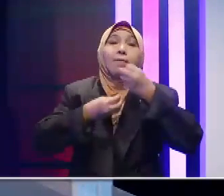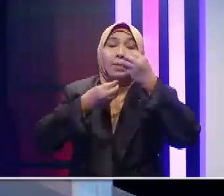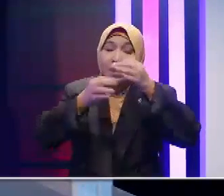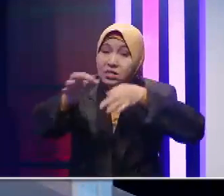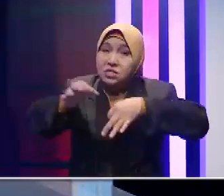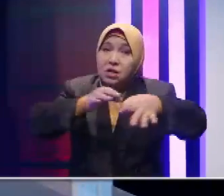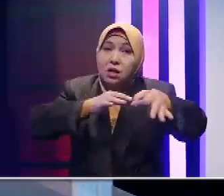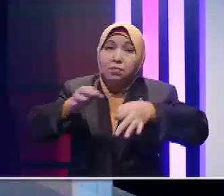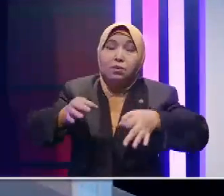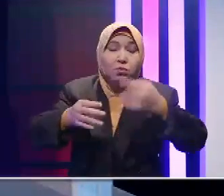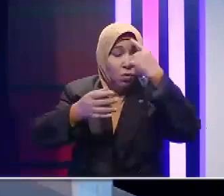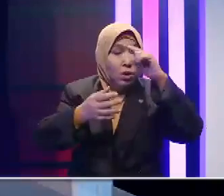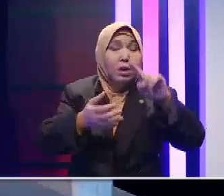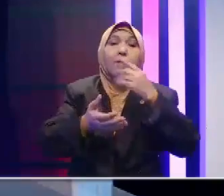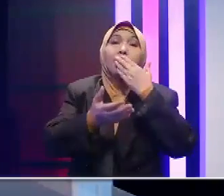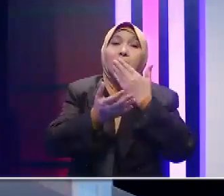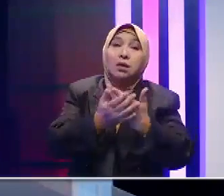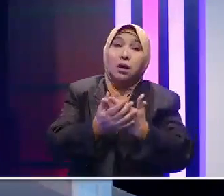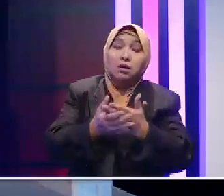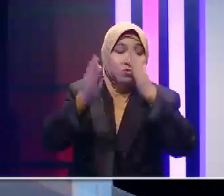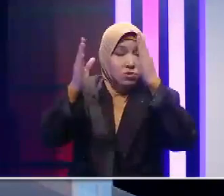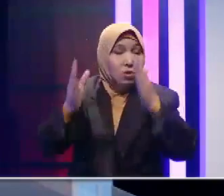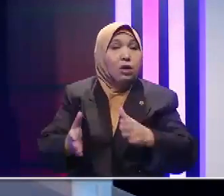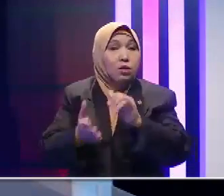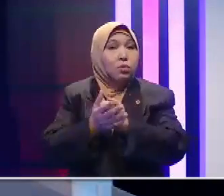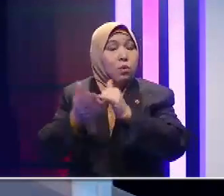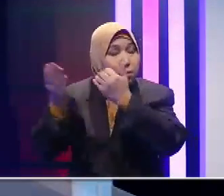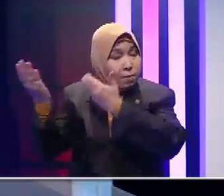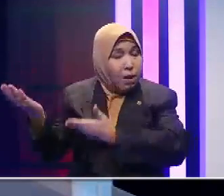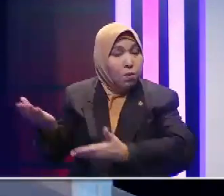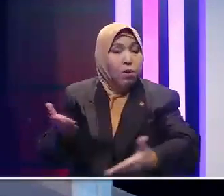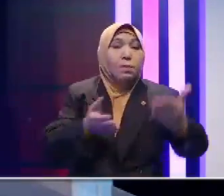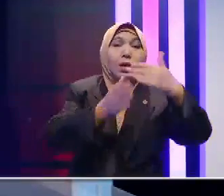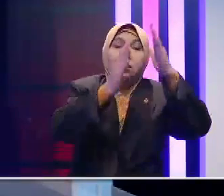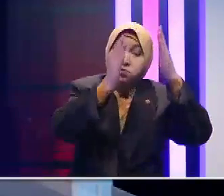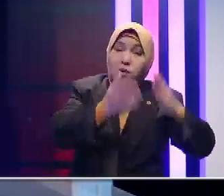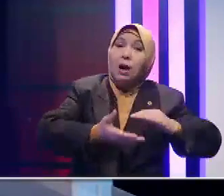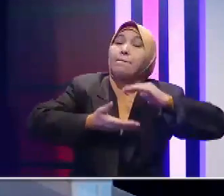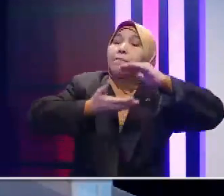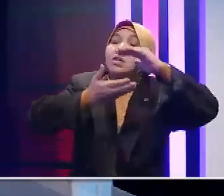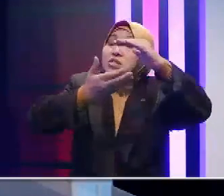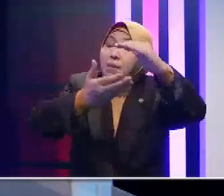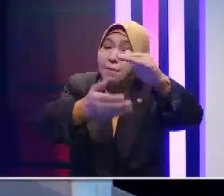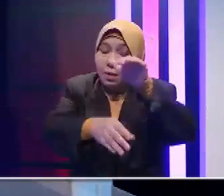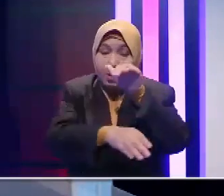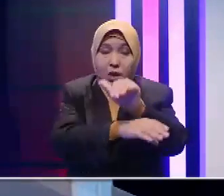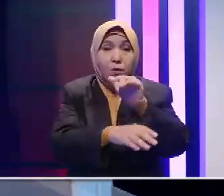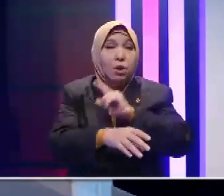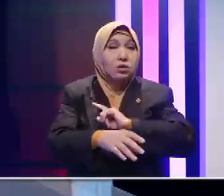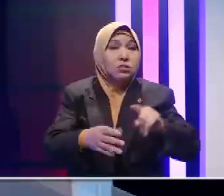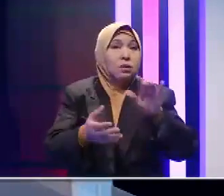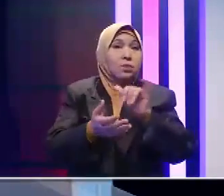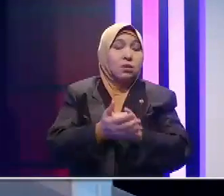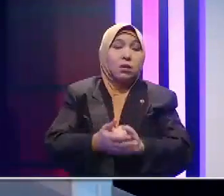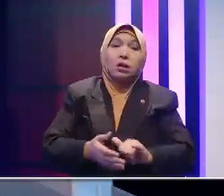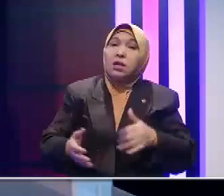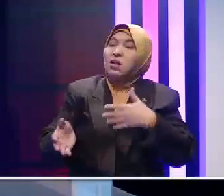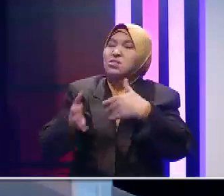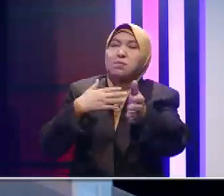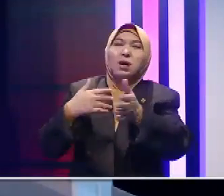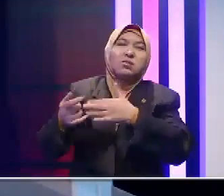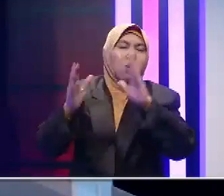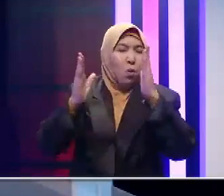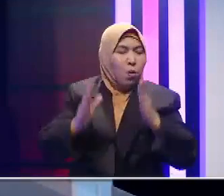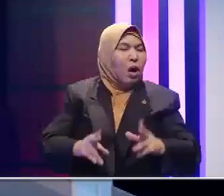memperjelaskan bahawa kebaikan seseorang itu membawa kepada seorang, menyampaikan Islam kepada seseorang itu besar. Tak kisahlah dia